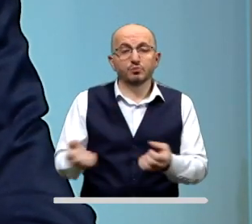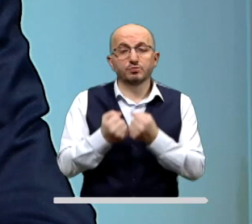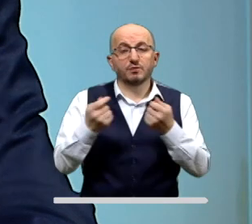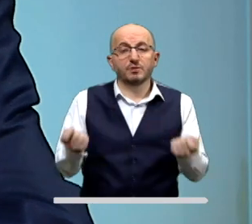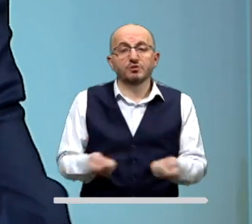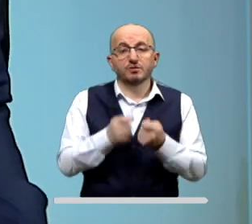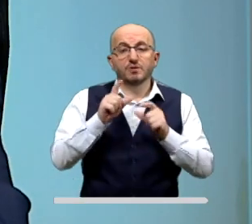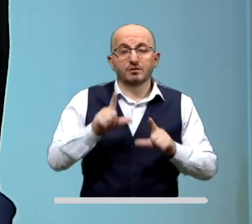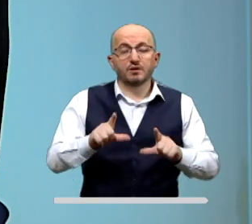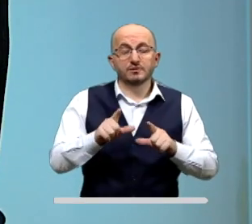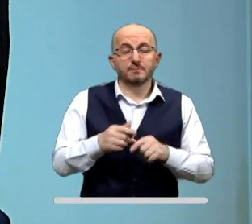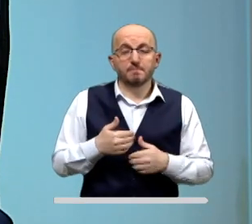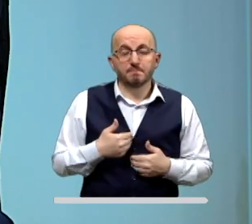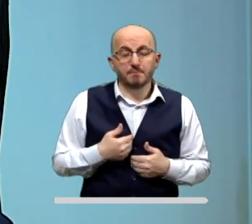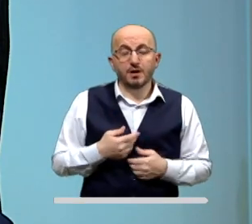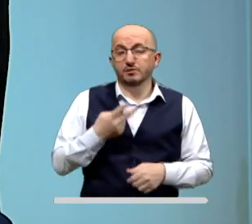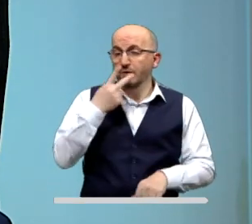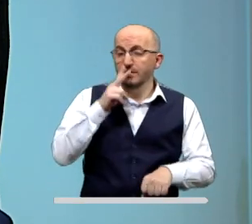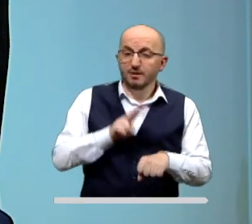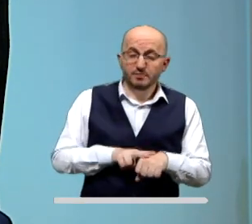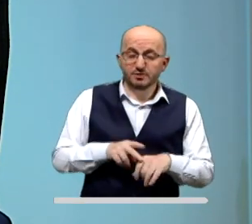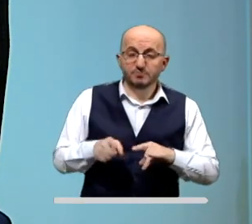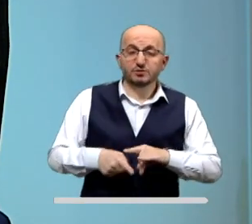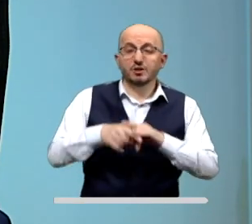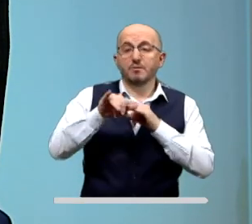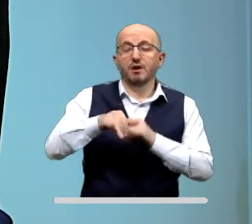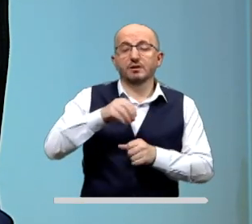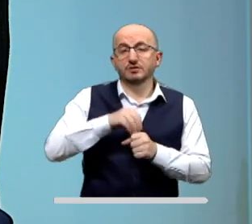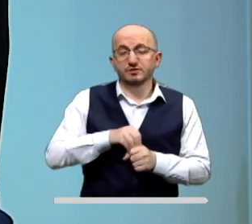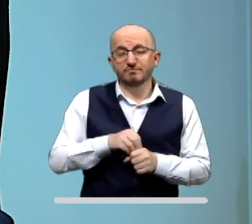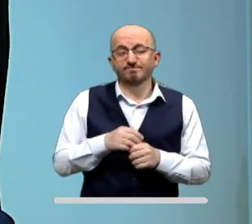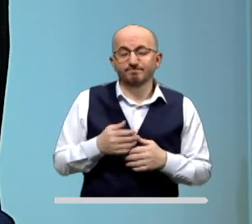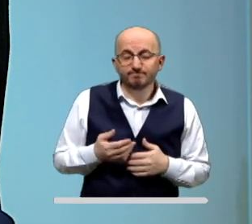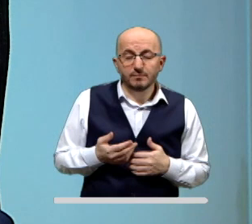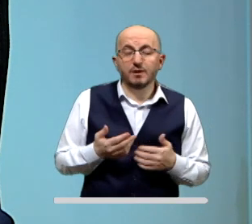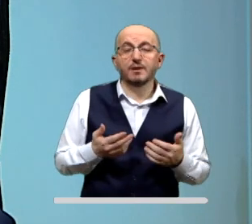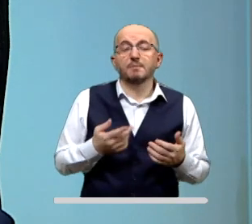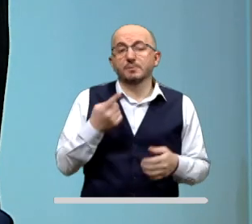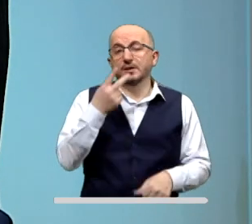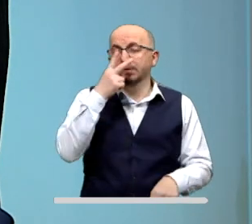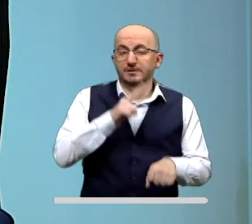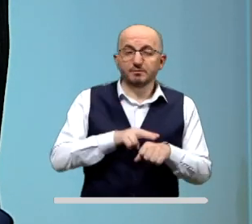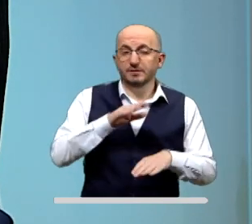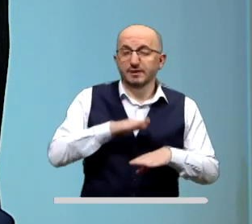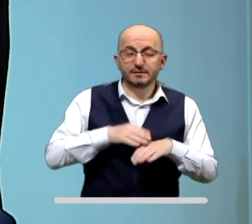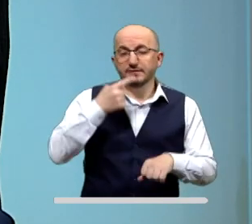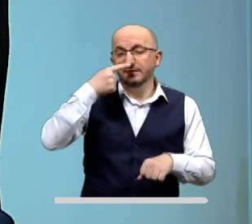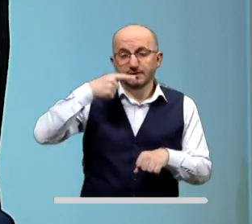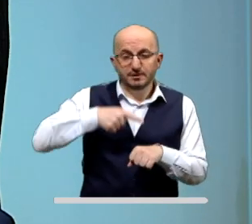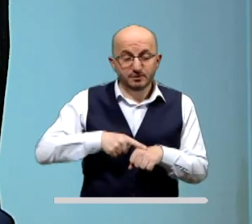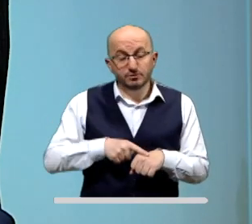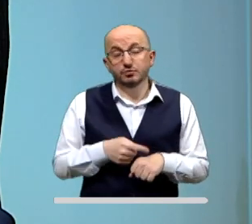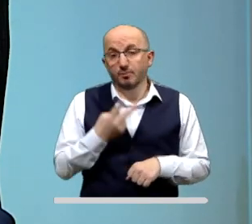çalışmak lazım Ben şöyle bir yemin ettim Kabe hakkı için falan Eğer netice itibariyle bir yemin ettiğine inanıyorsa bu